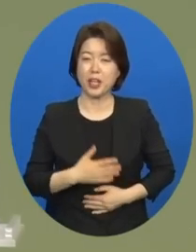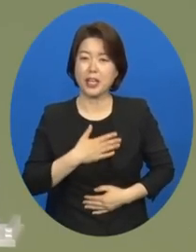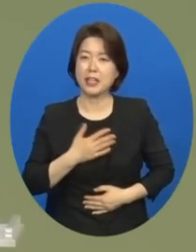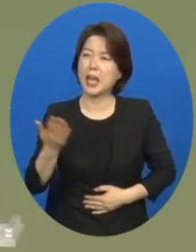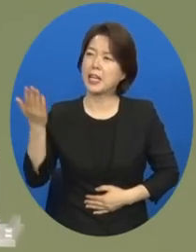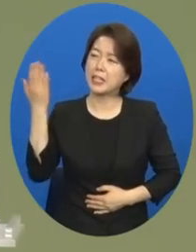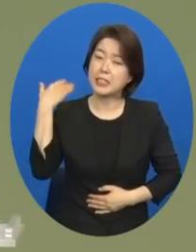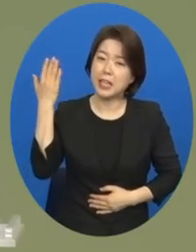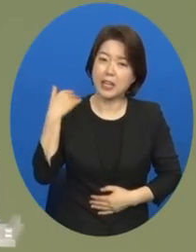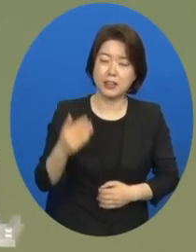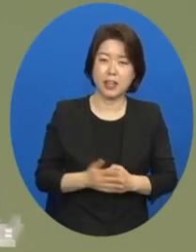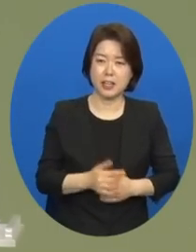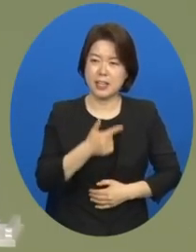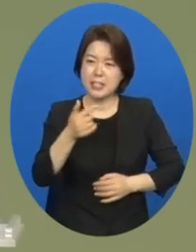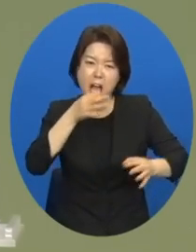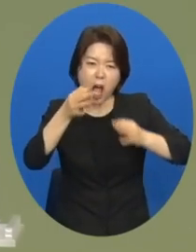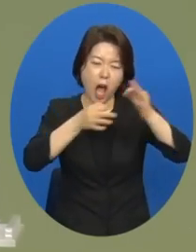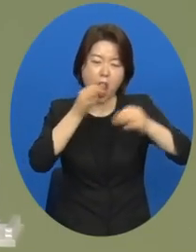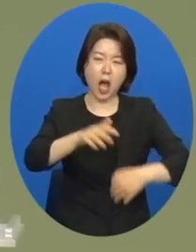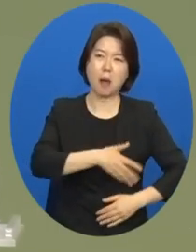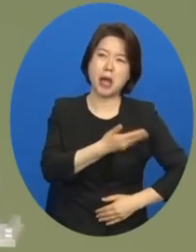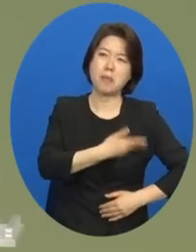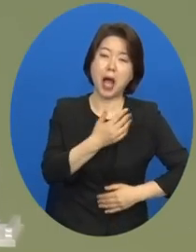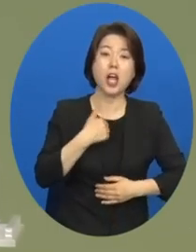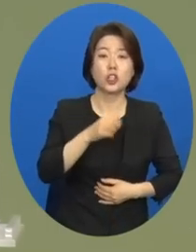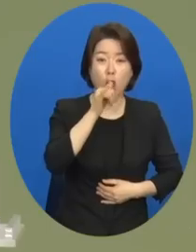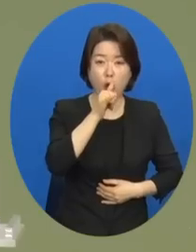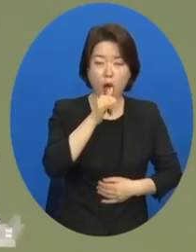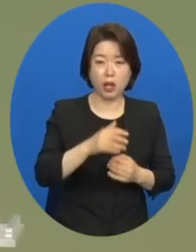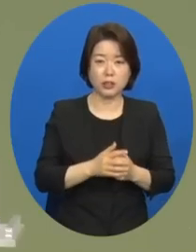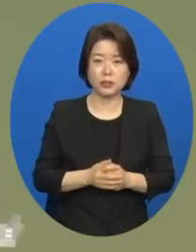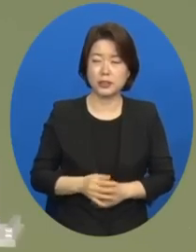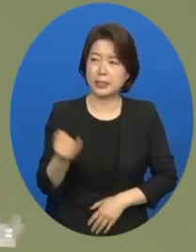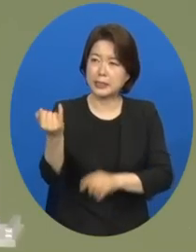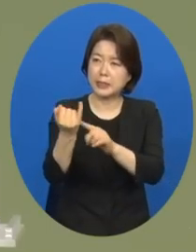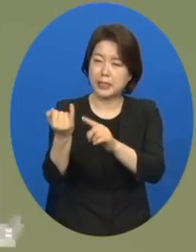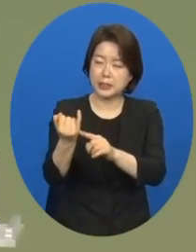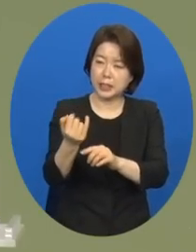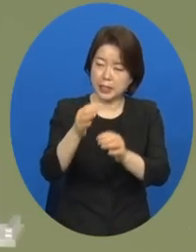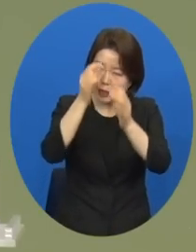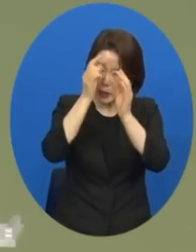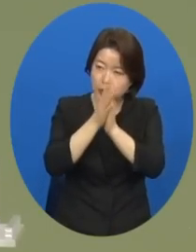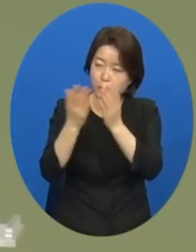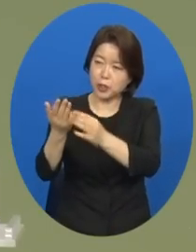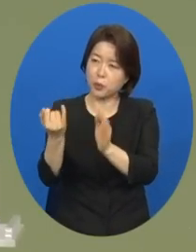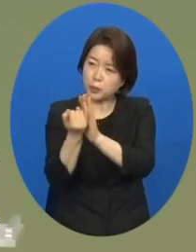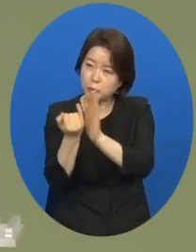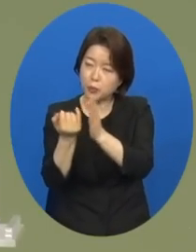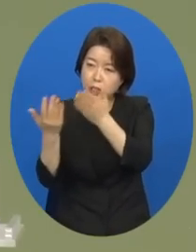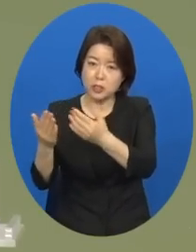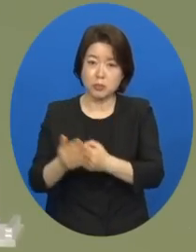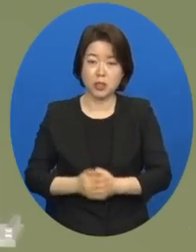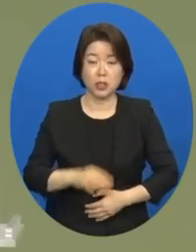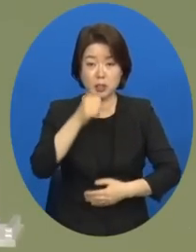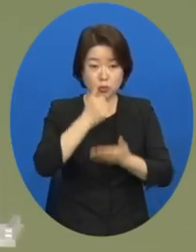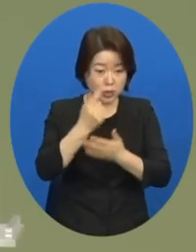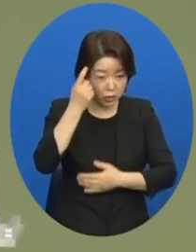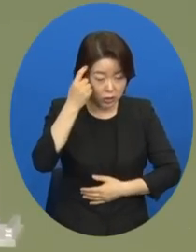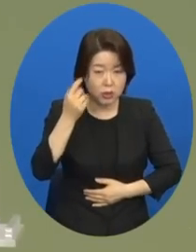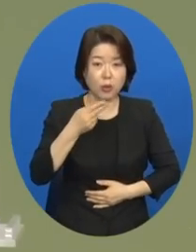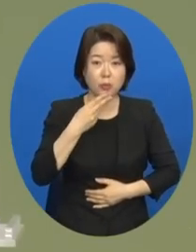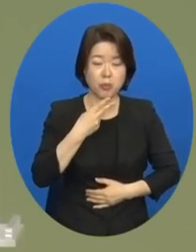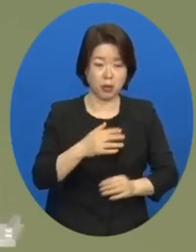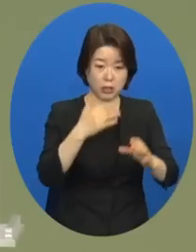예전에 큰소리치고 바람피우고 다녔는데 그 여자를 도와주고 기도해 주고 하면서 전혀 죄의식이 없으니 이메일을